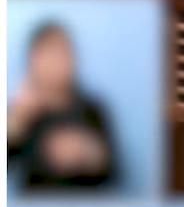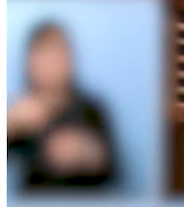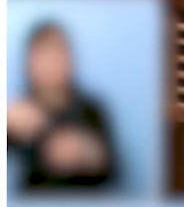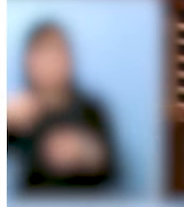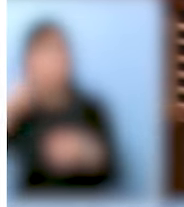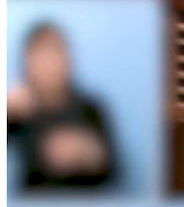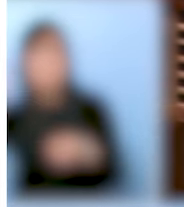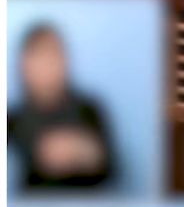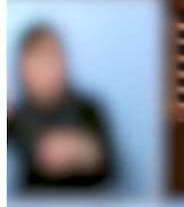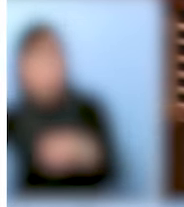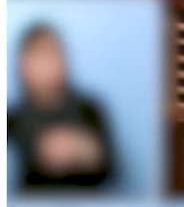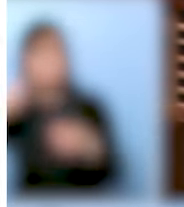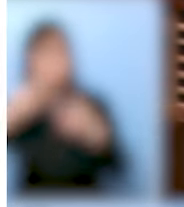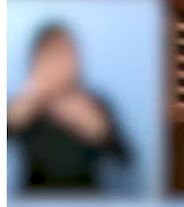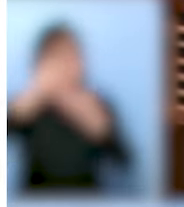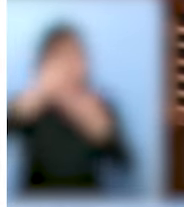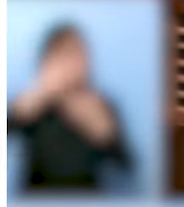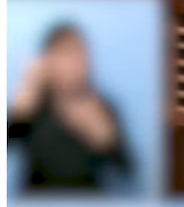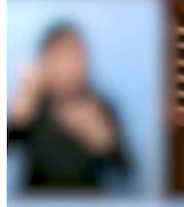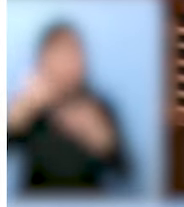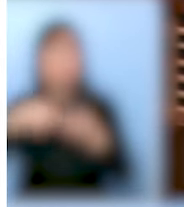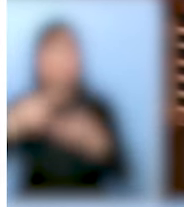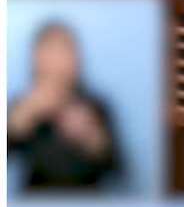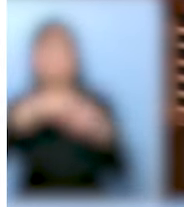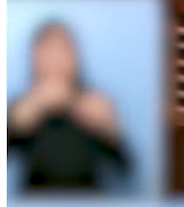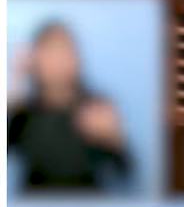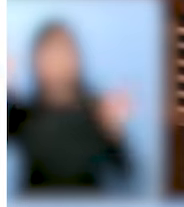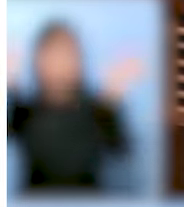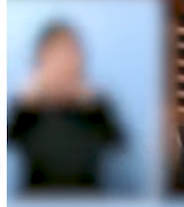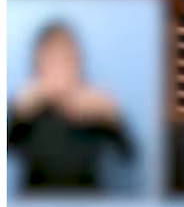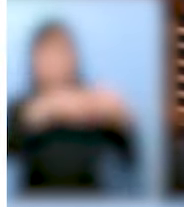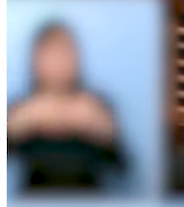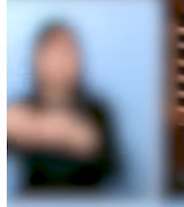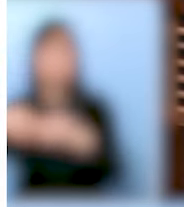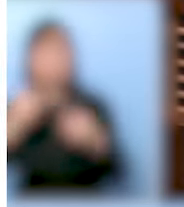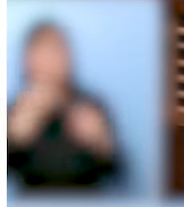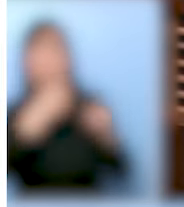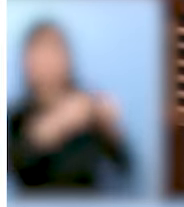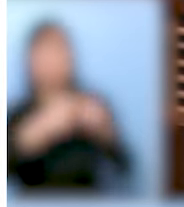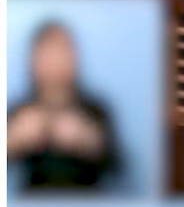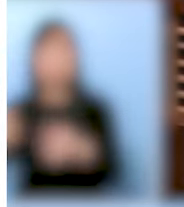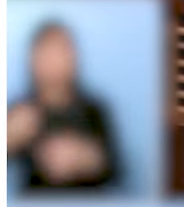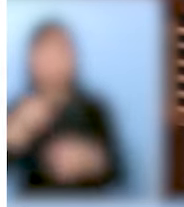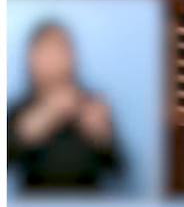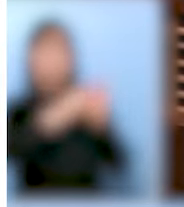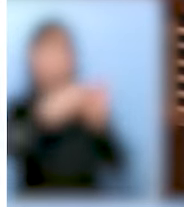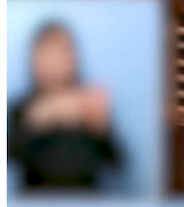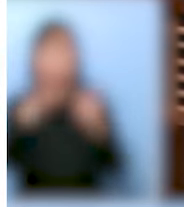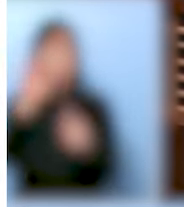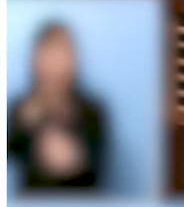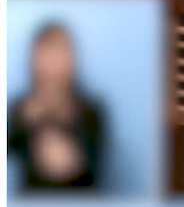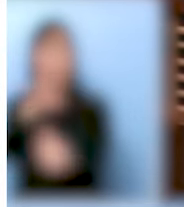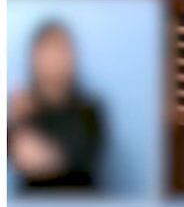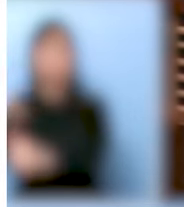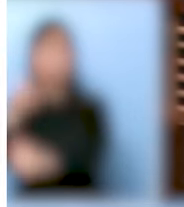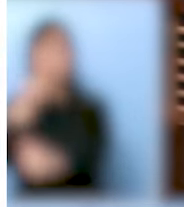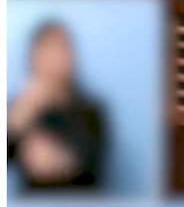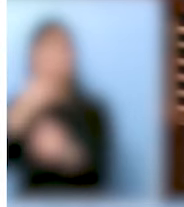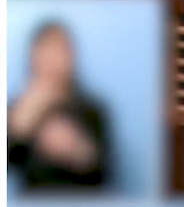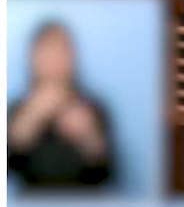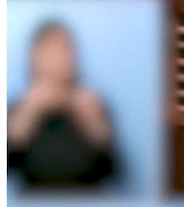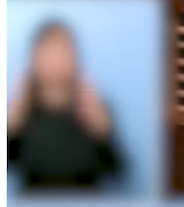知道呢張相係造假，就唔小心咧就誤導咗公眾道歉，而呢個香港電台咧，仲要出譴責聲明譴責香港嘅正常